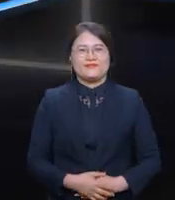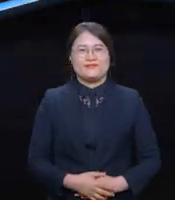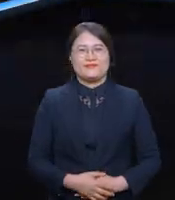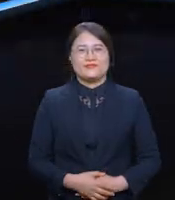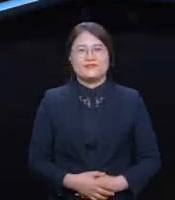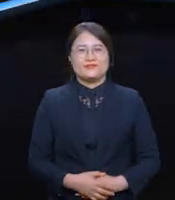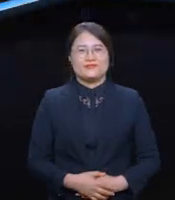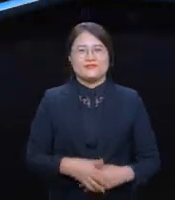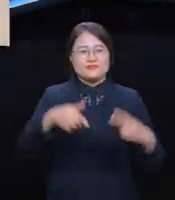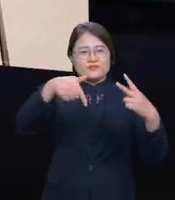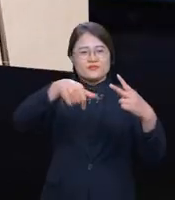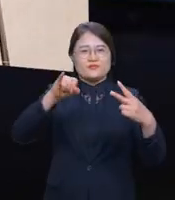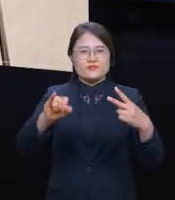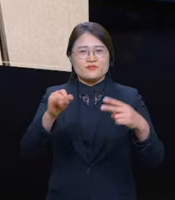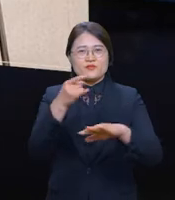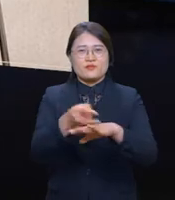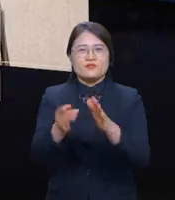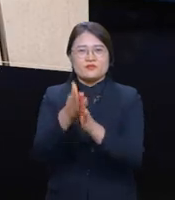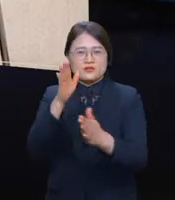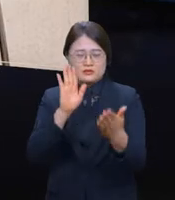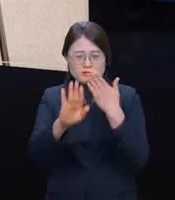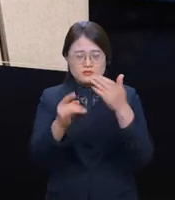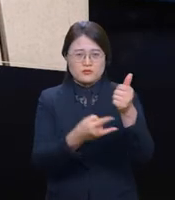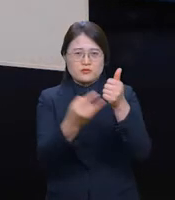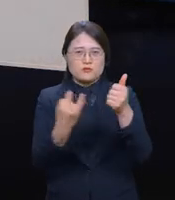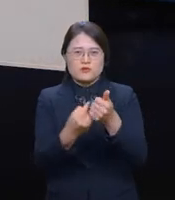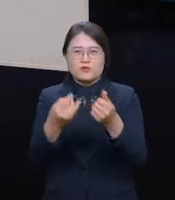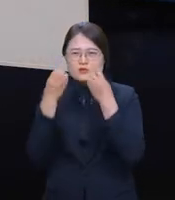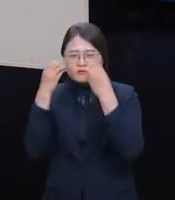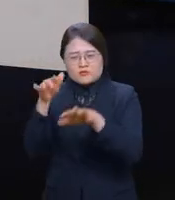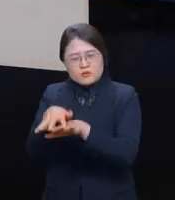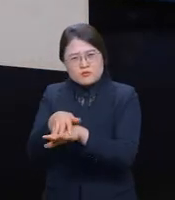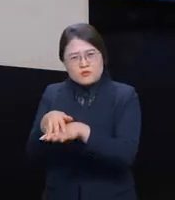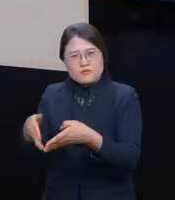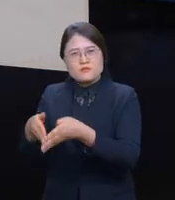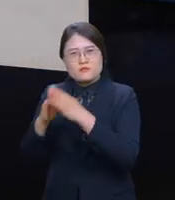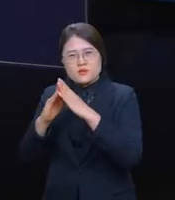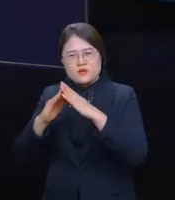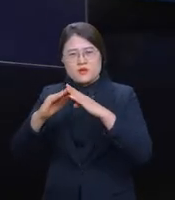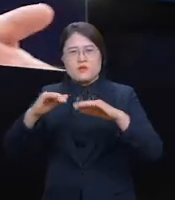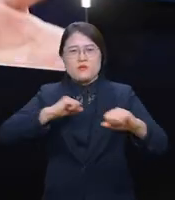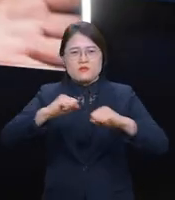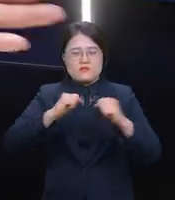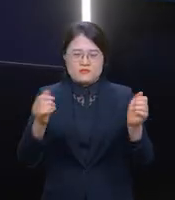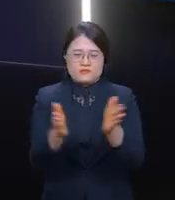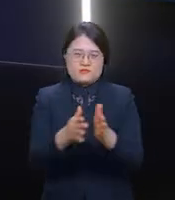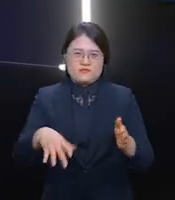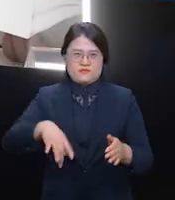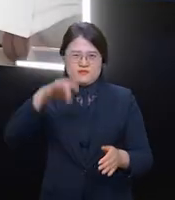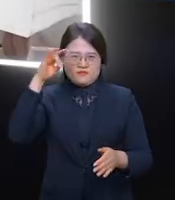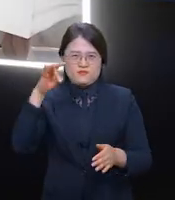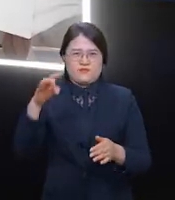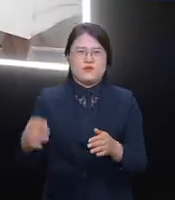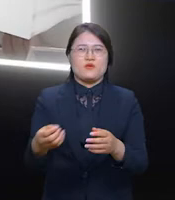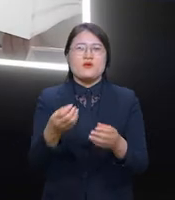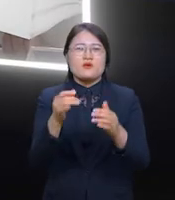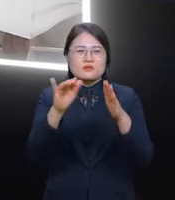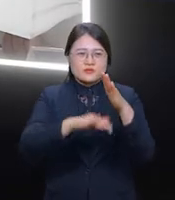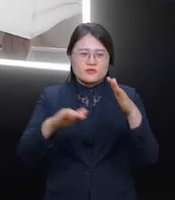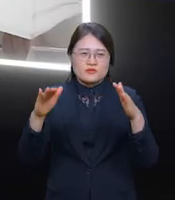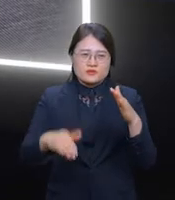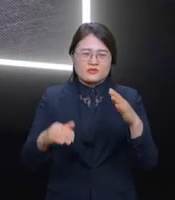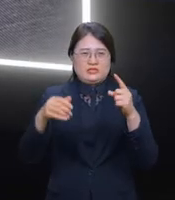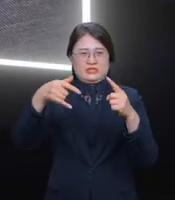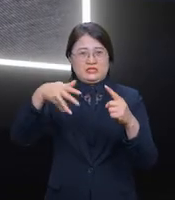가졌습니다. 제2기 의왕시 미래위원회를 새롭게 구성하고 본격적인 활동의 시작을 위한